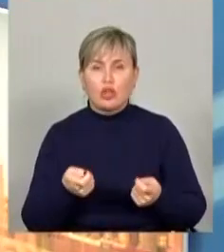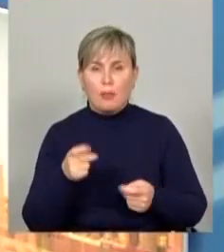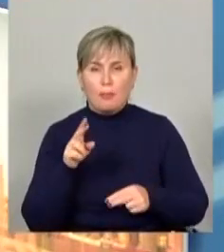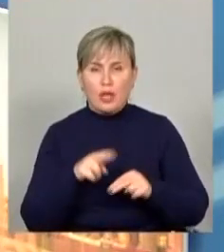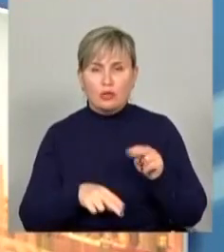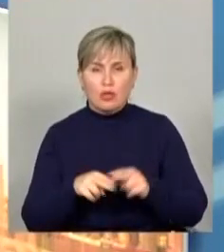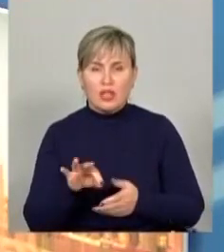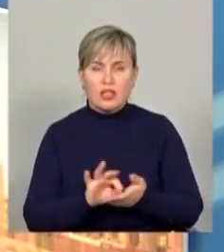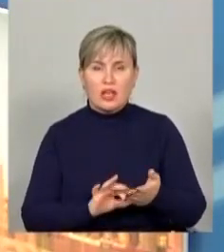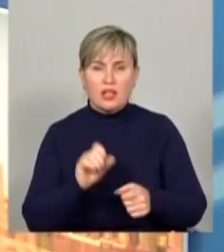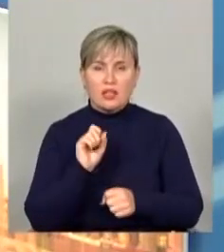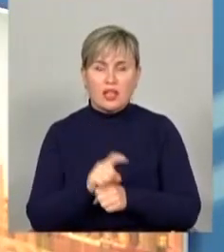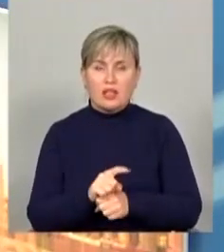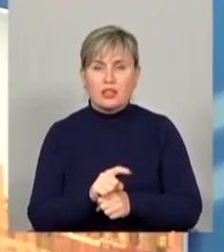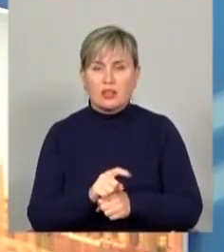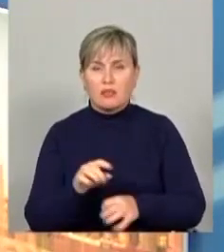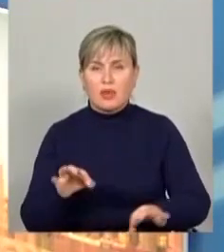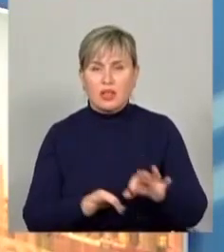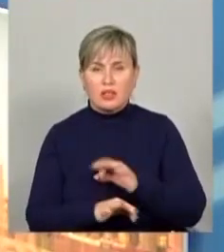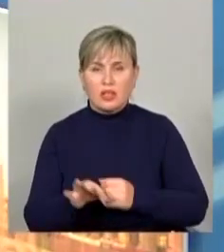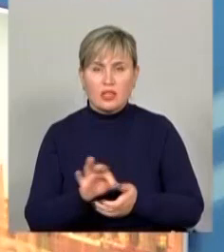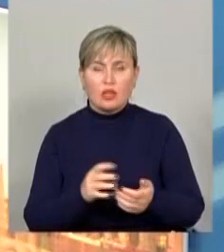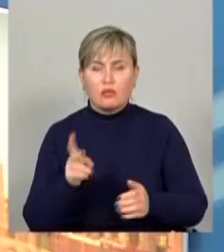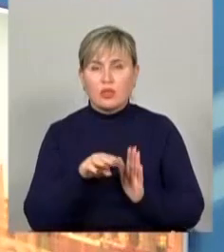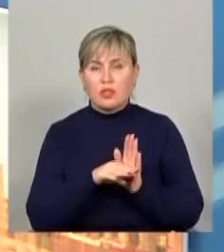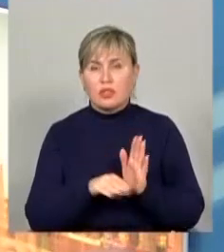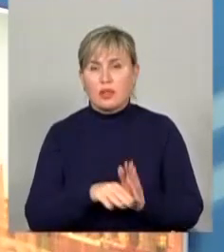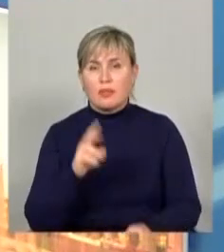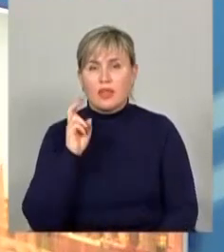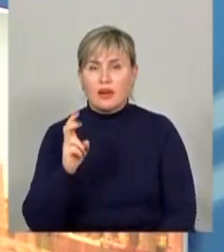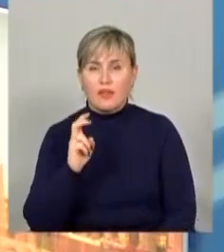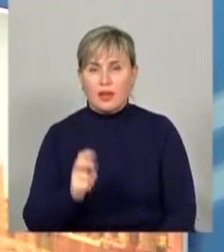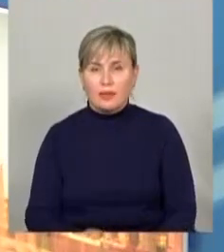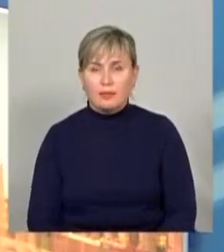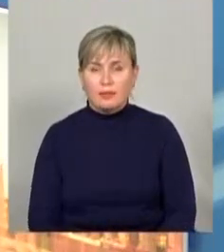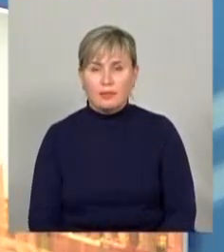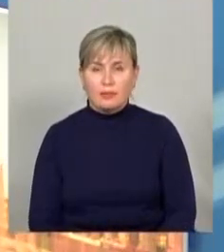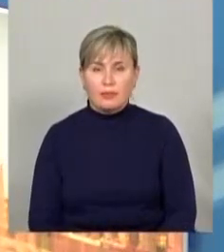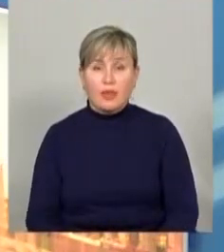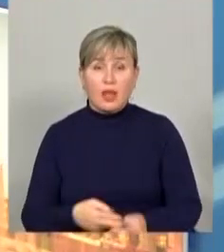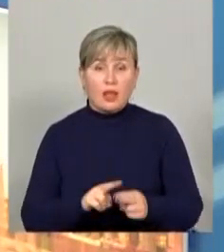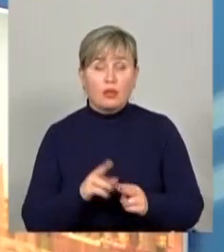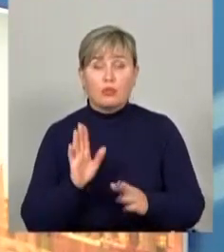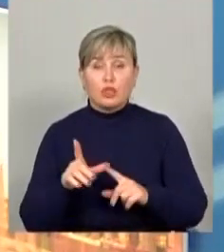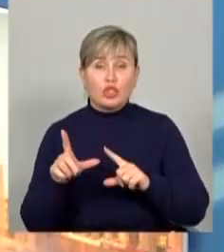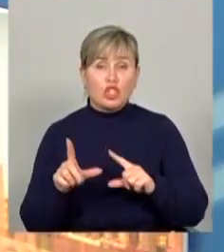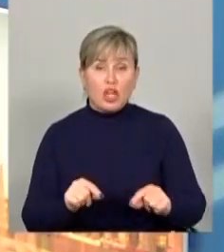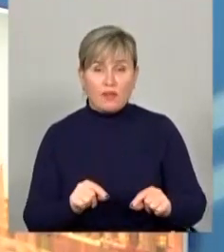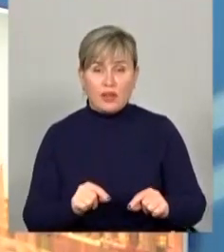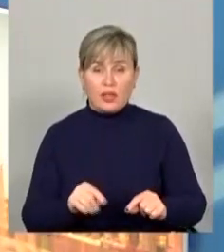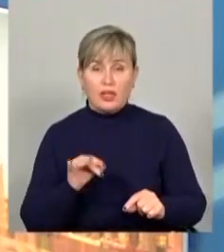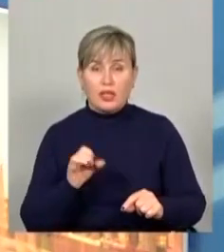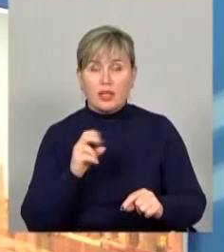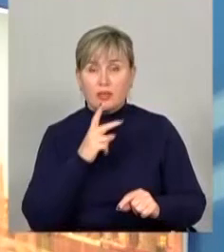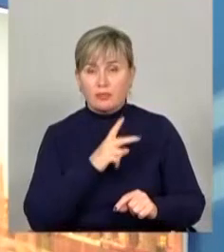сразу, заказать, точнее, проектирование сразу двух систем трамвая, поскольку это будет дешевле и как с точки